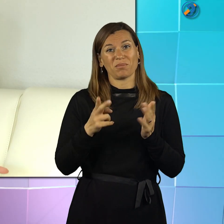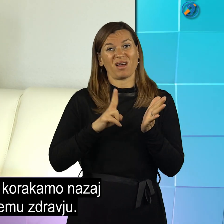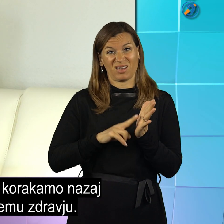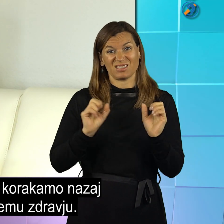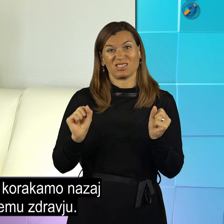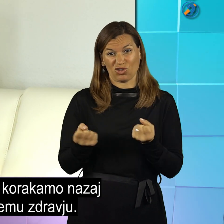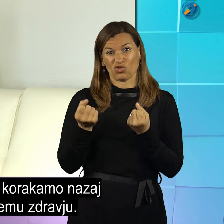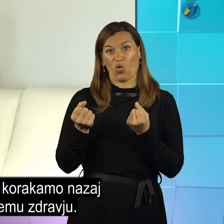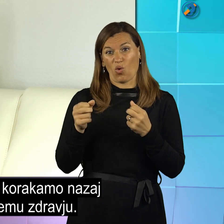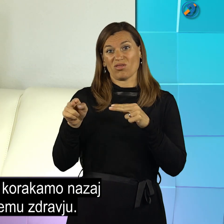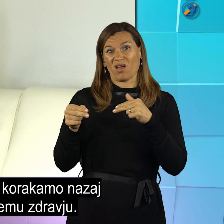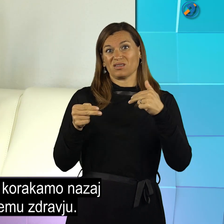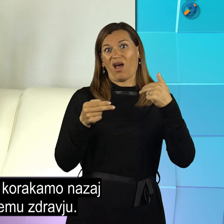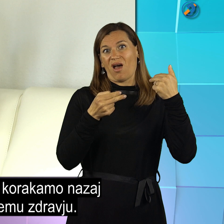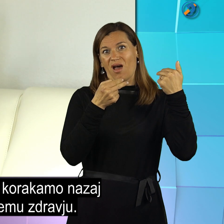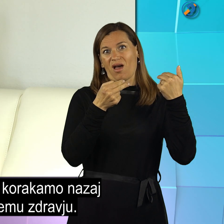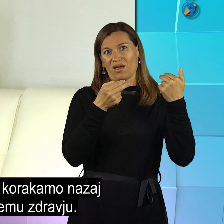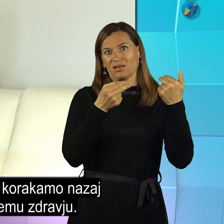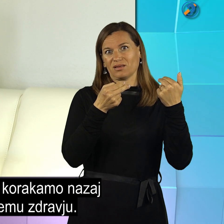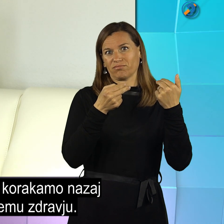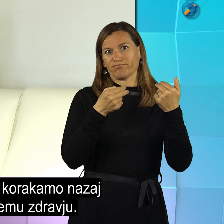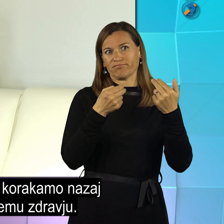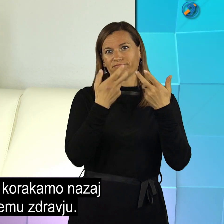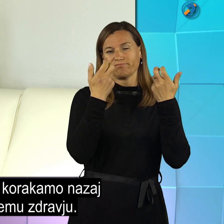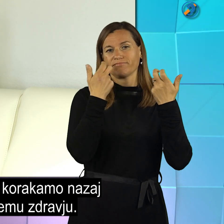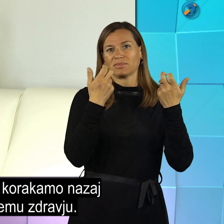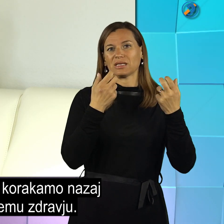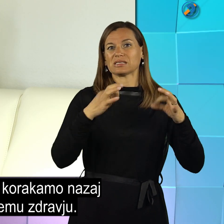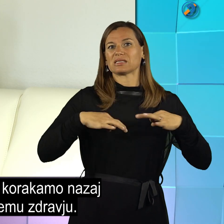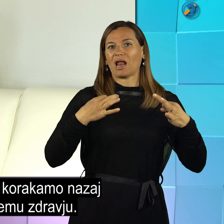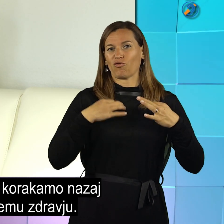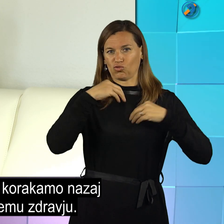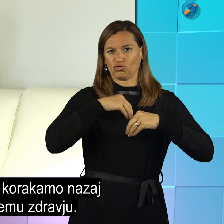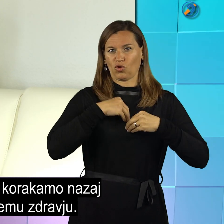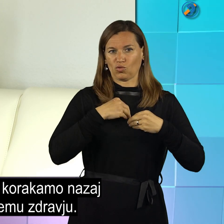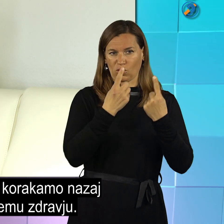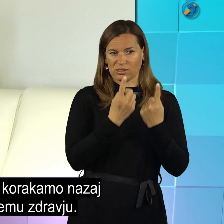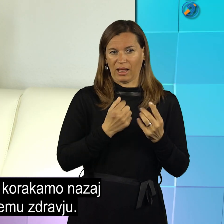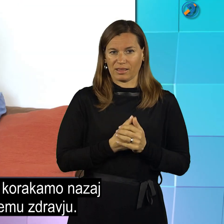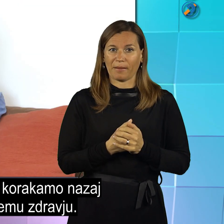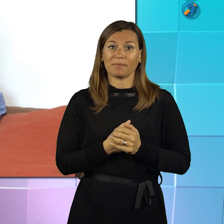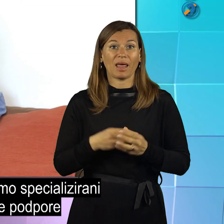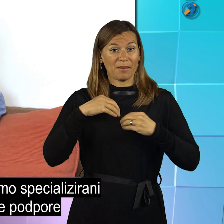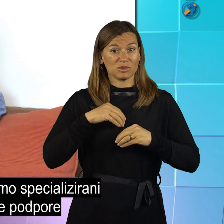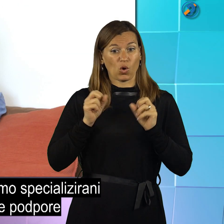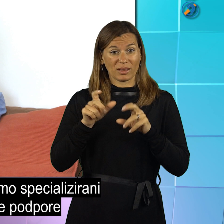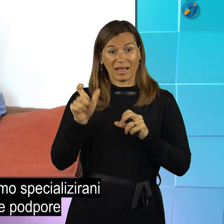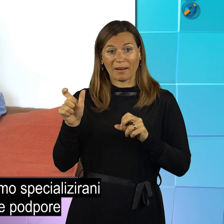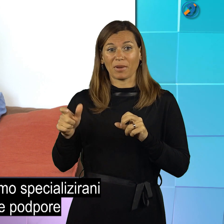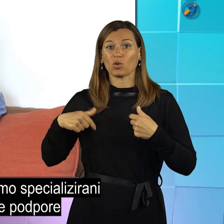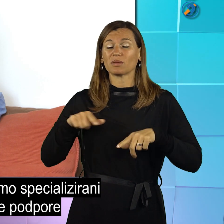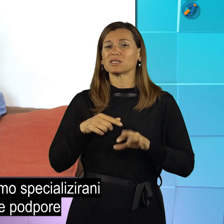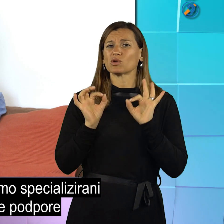potem pa res težko nazaj korakamo proti nekemu zdravemu duševnemu stanju. Psihoterapevti